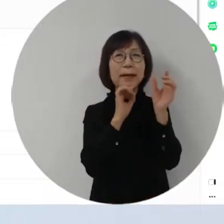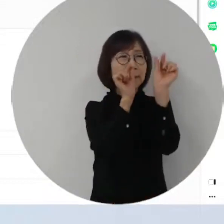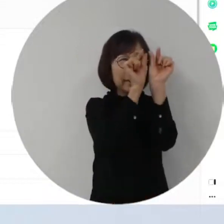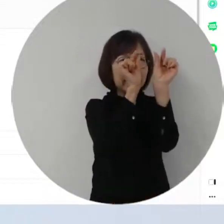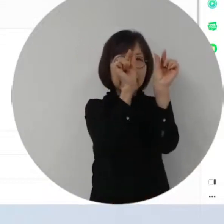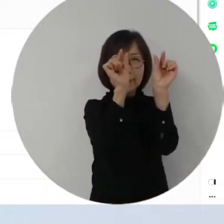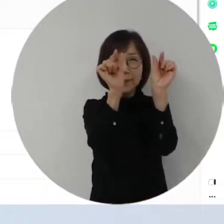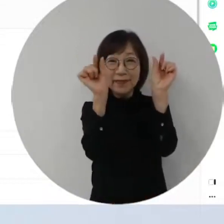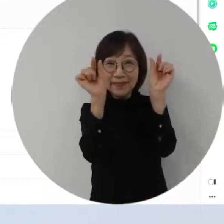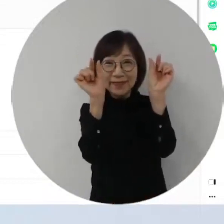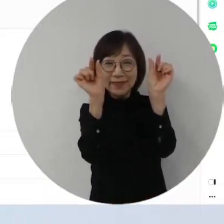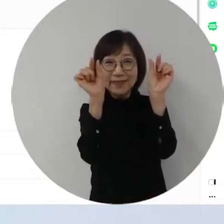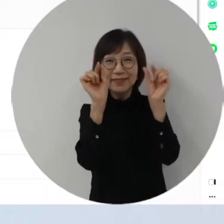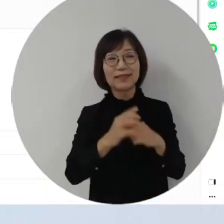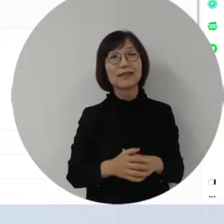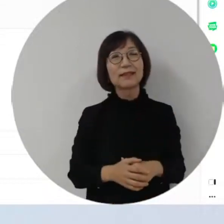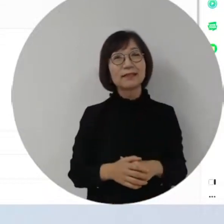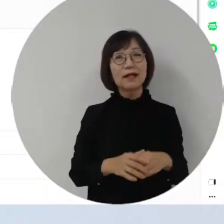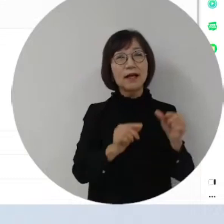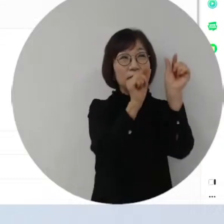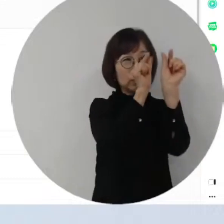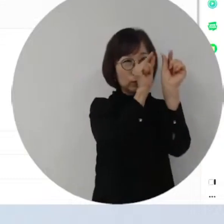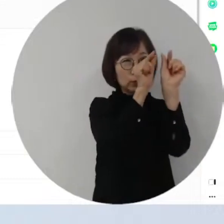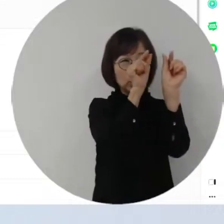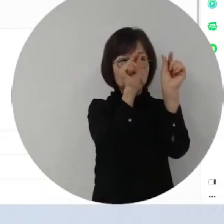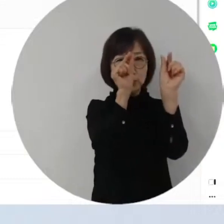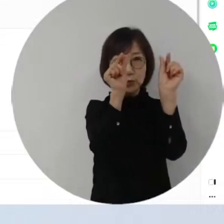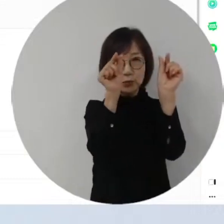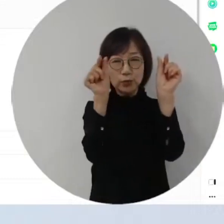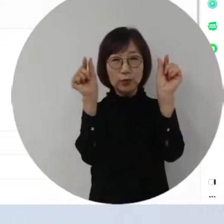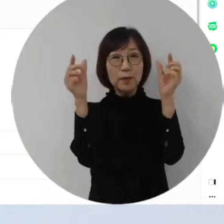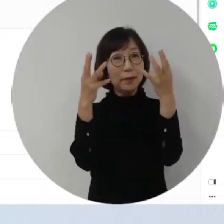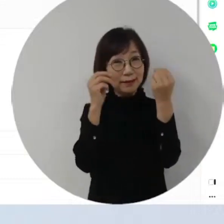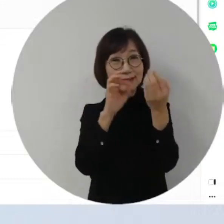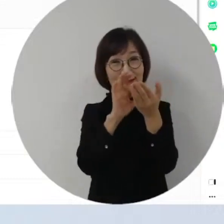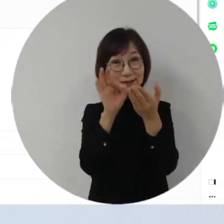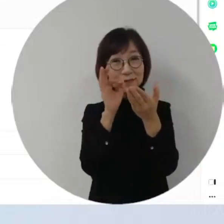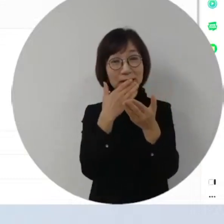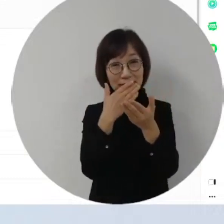그리고 더 많은 북마크가 쭉 하고 보여질 수 있겠죠.